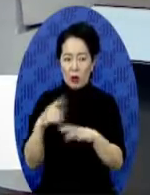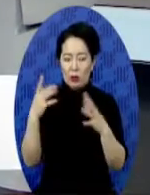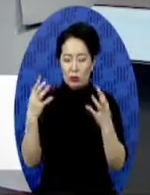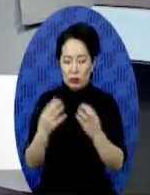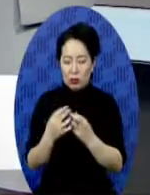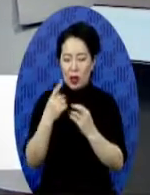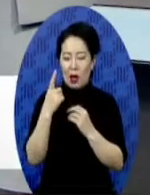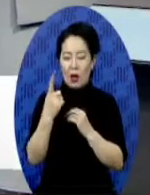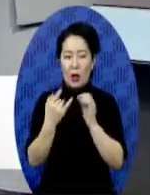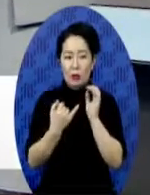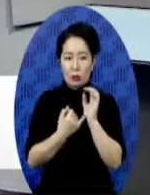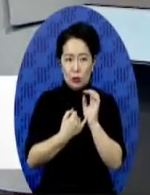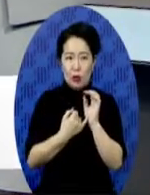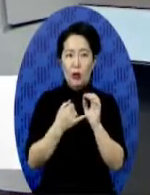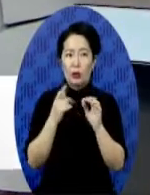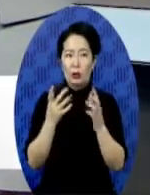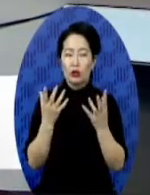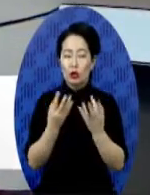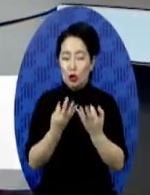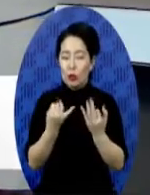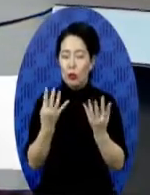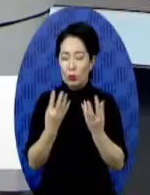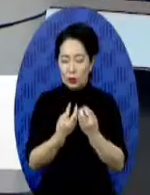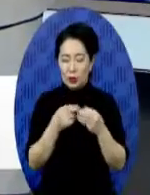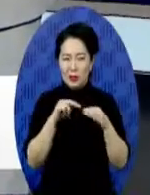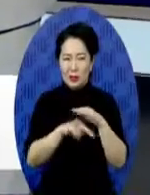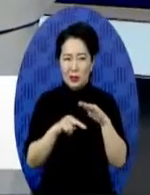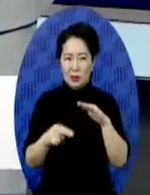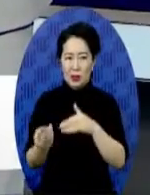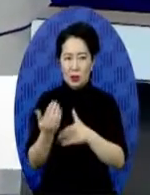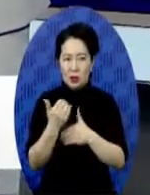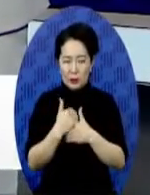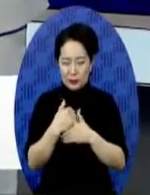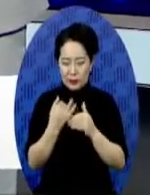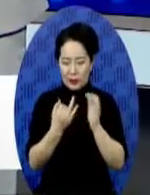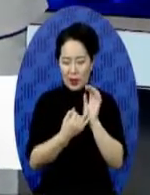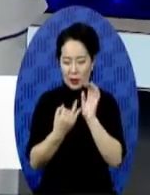болж буурсан байна. За эсвэргээрээ цэцэрлэг тамрагдалт